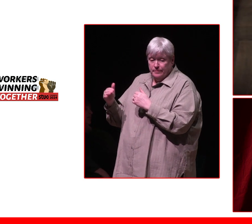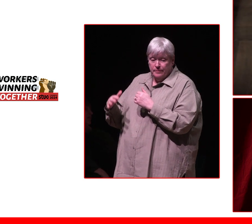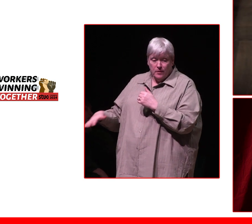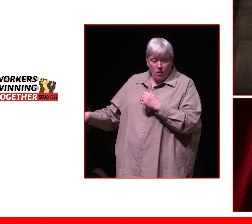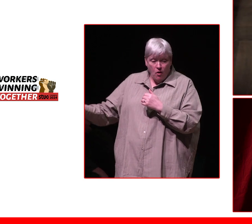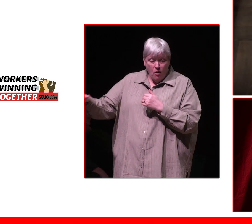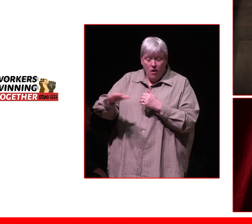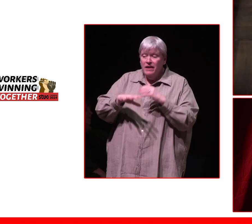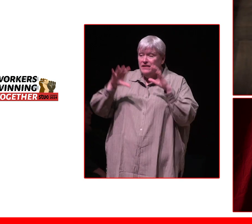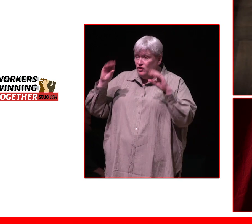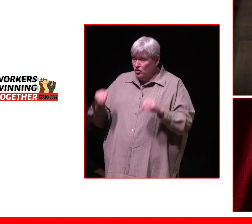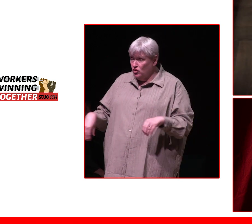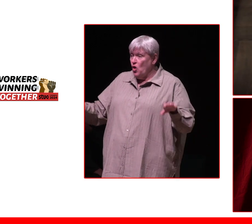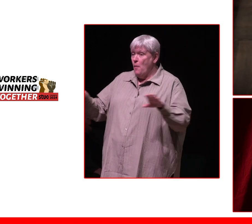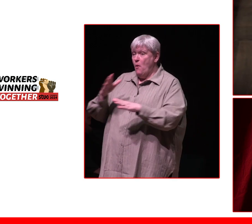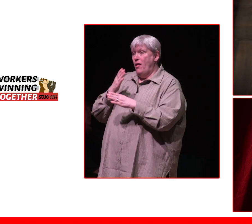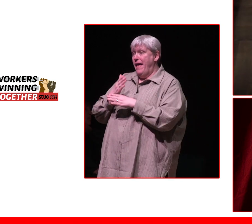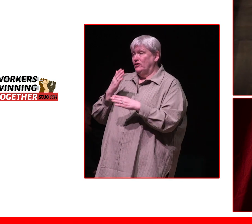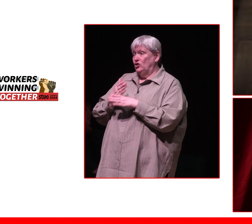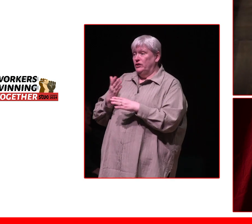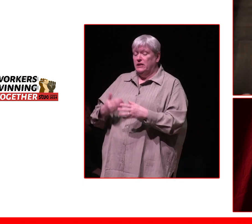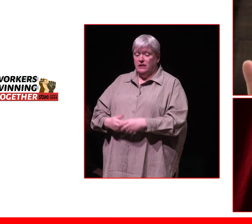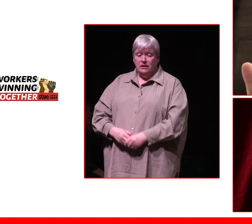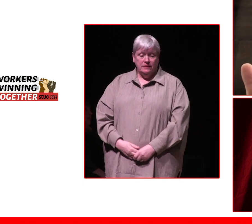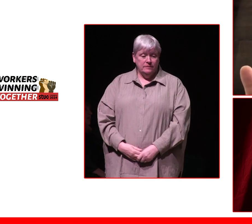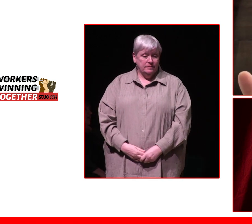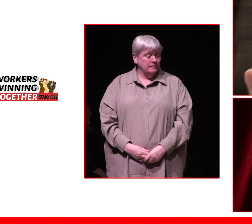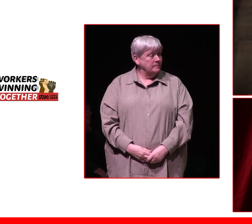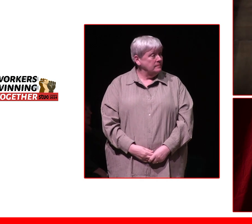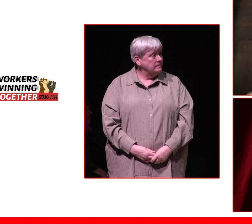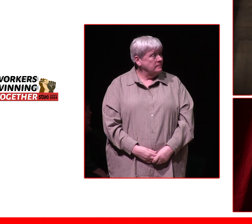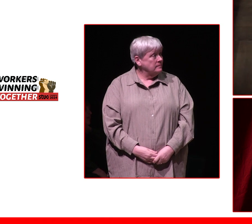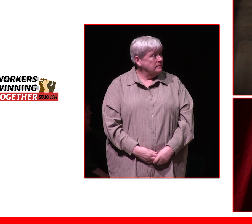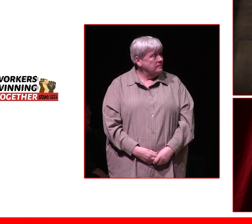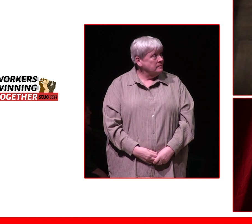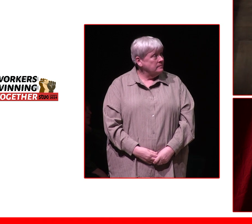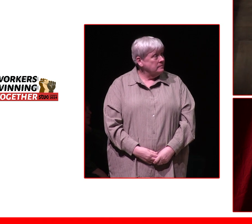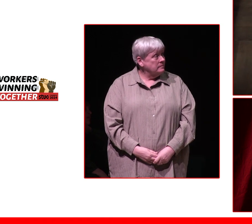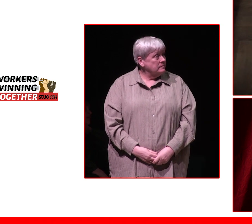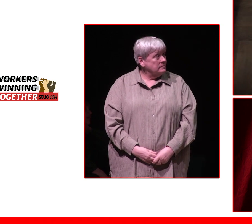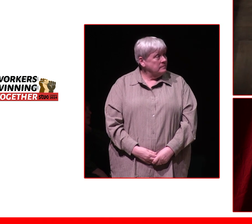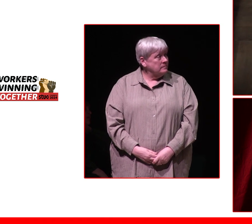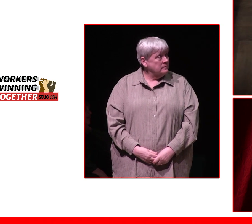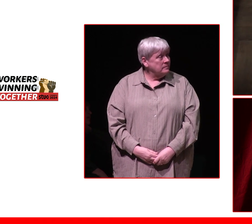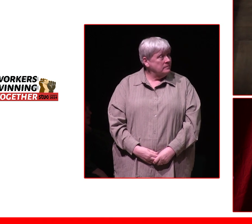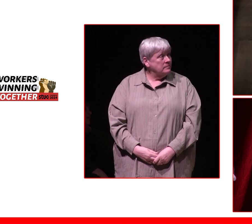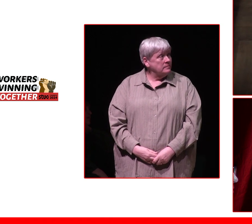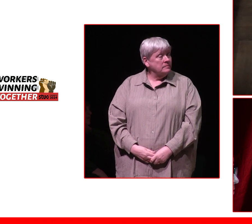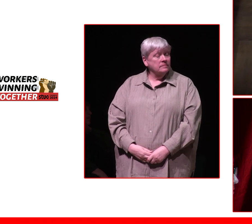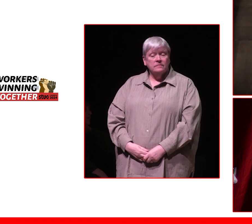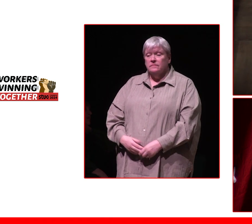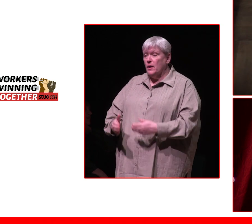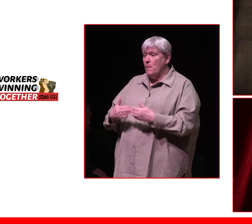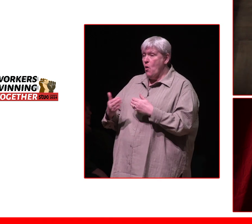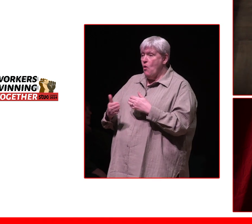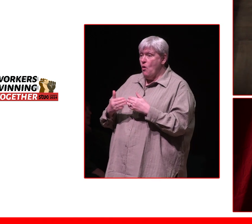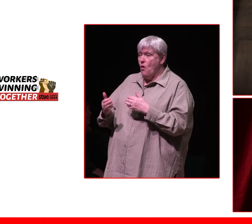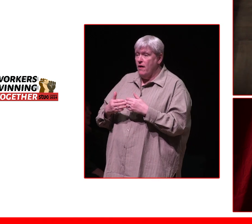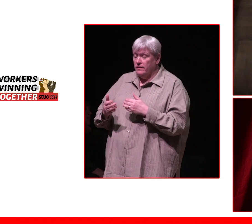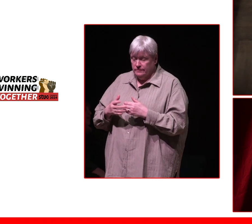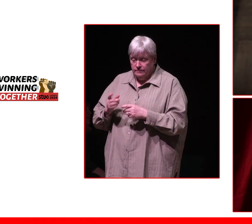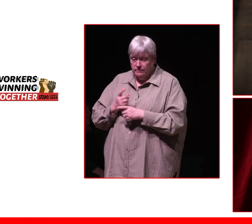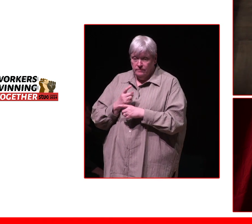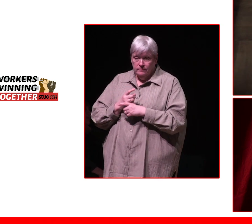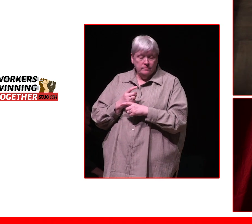to cease all these actions, basically. Thank you. وبقول له لا للاحتلال الإسرائيلي، لا